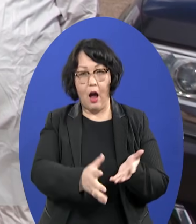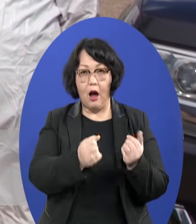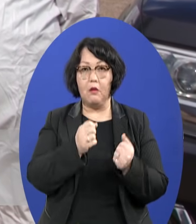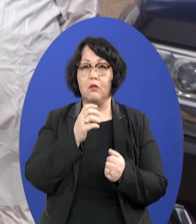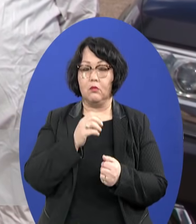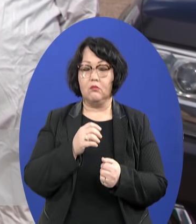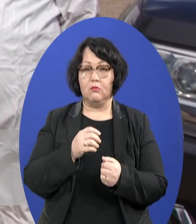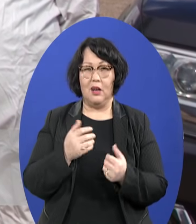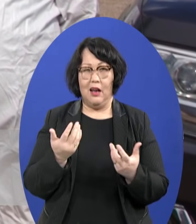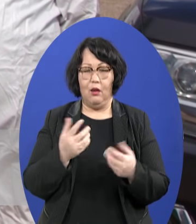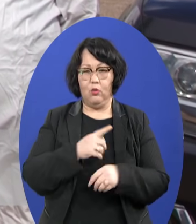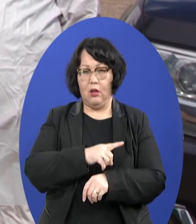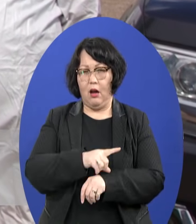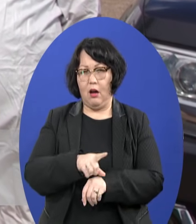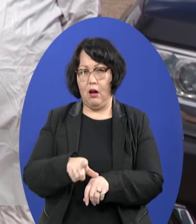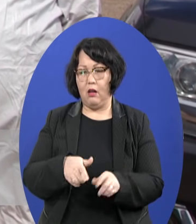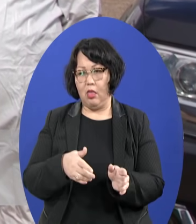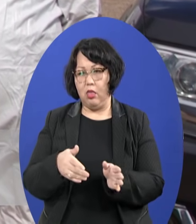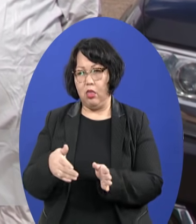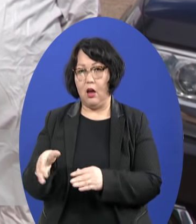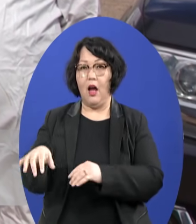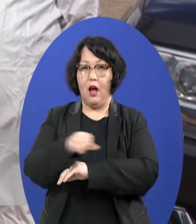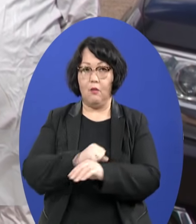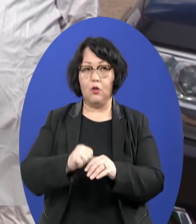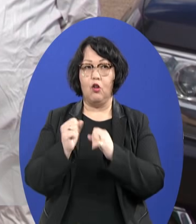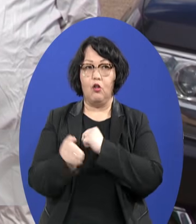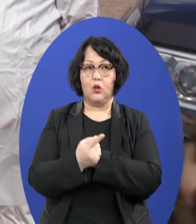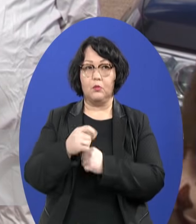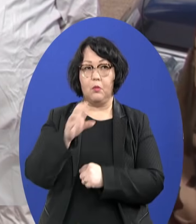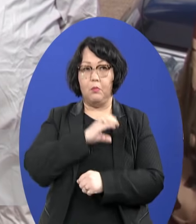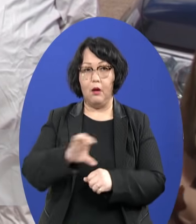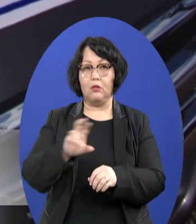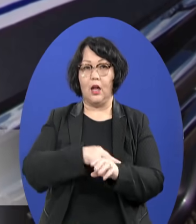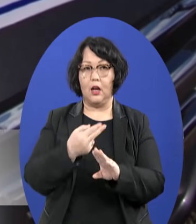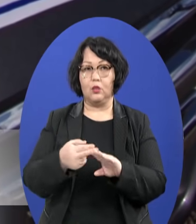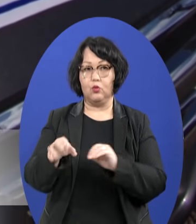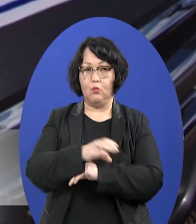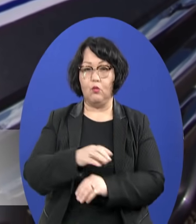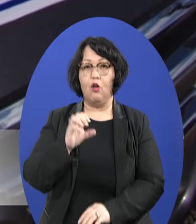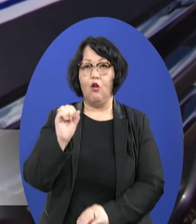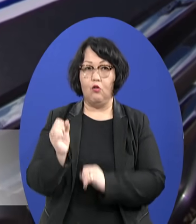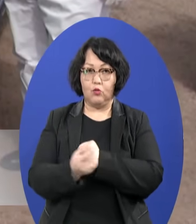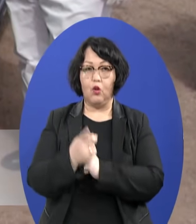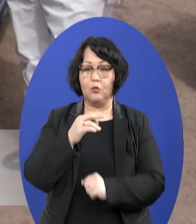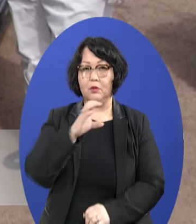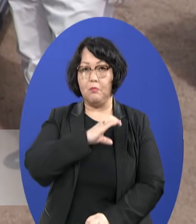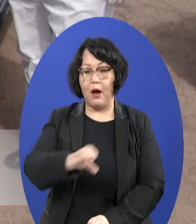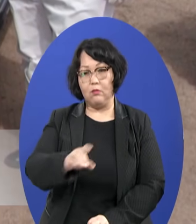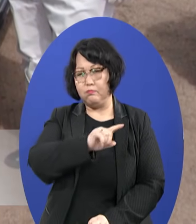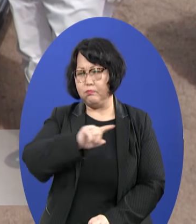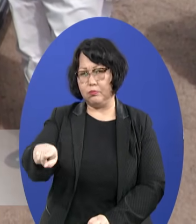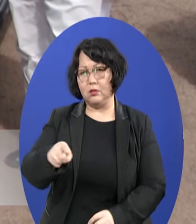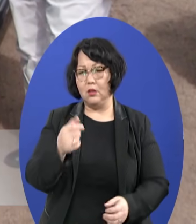бас удаашралтай байгаатай холбогдуулан аймгийн онцгой комиссаас Дархан сумын онцгой комисст үүрэг чиглэл өгсөний дагуу за өнөөдрөөс